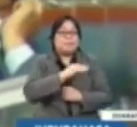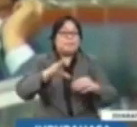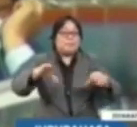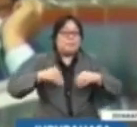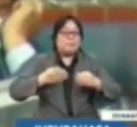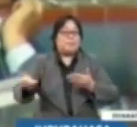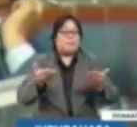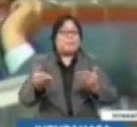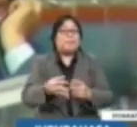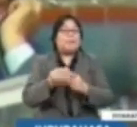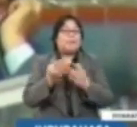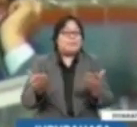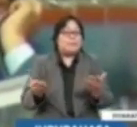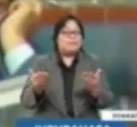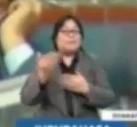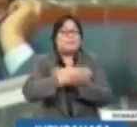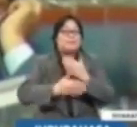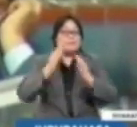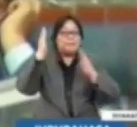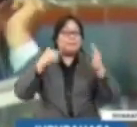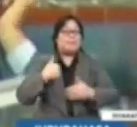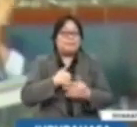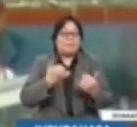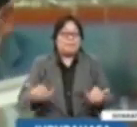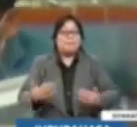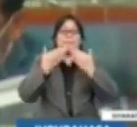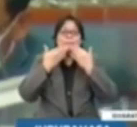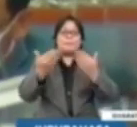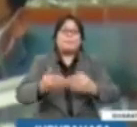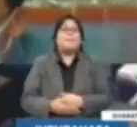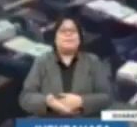rawatan khususnya kedalam negara kita bersih